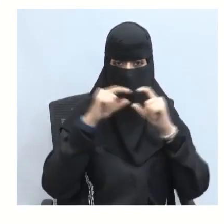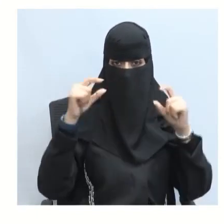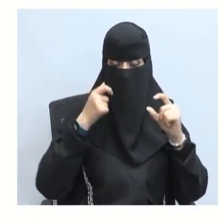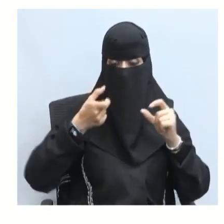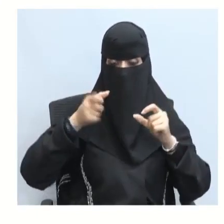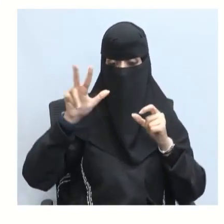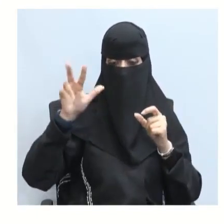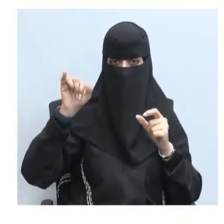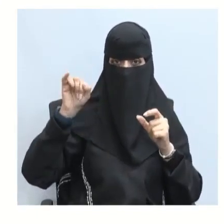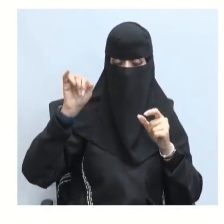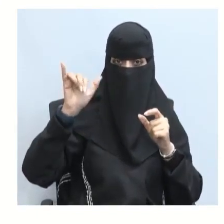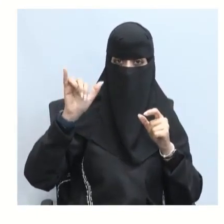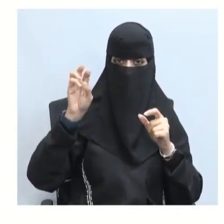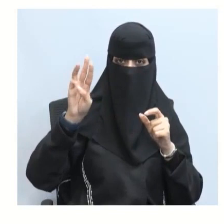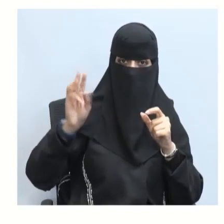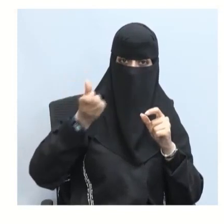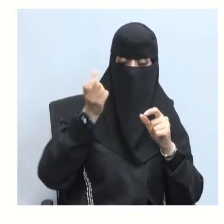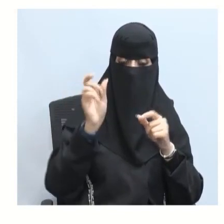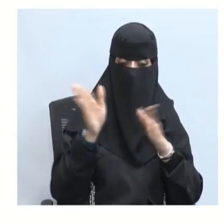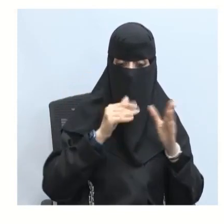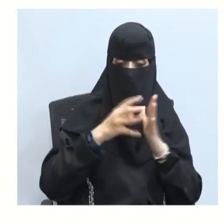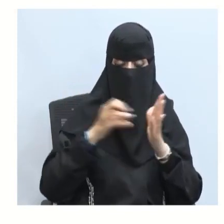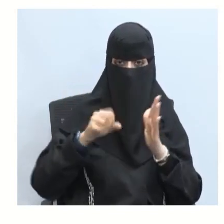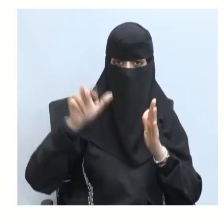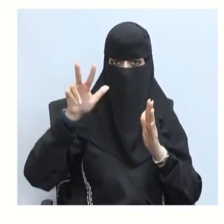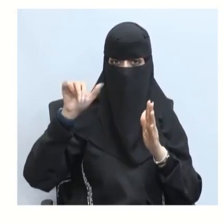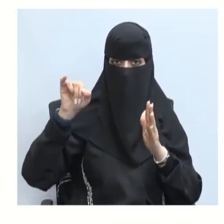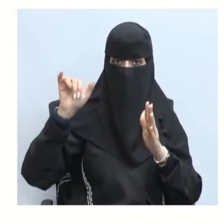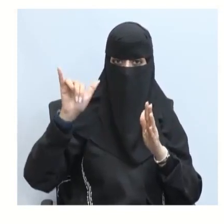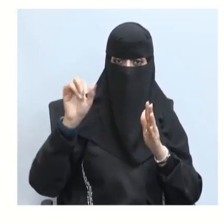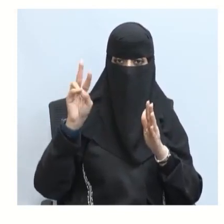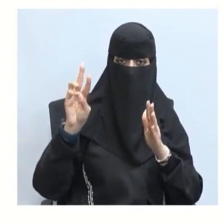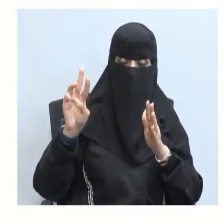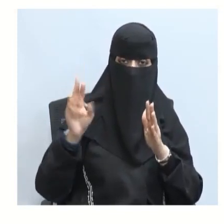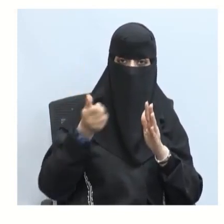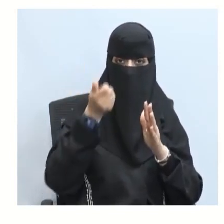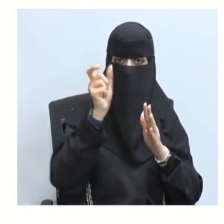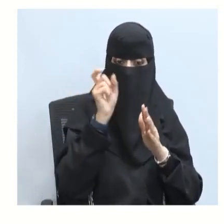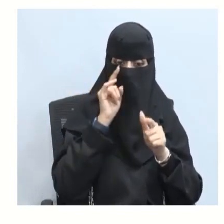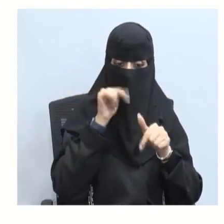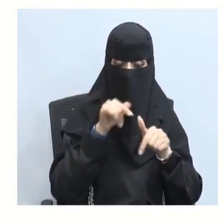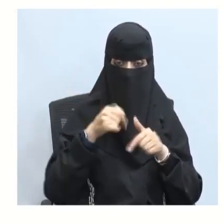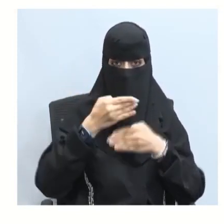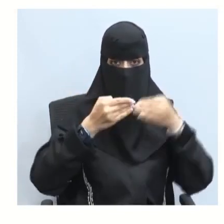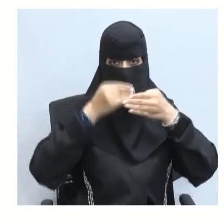ونموذج الميثان صيغه الميثان والنموذج الميثان والصيغه